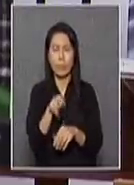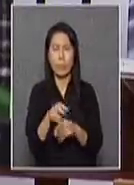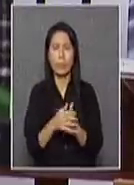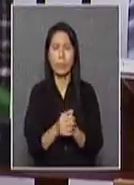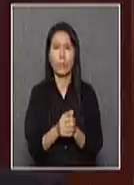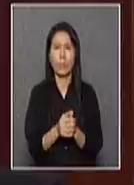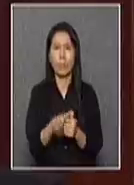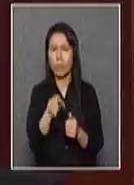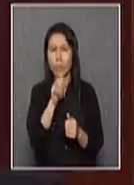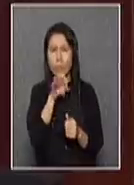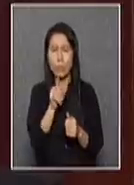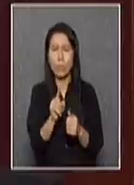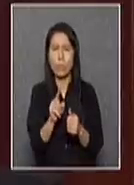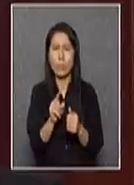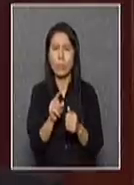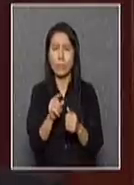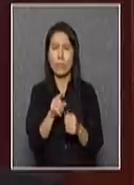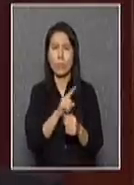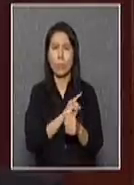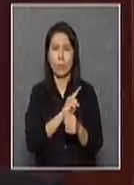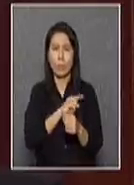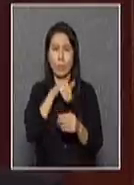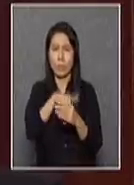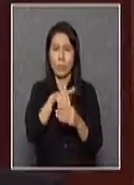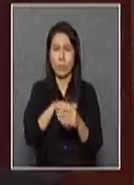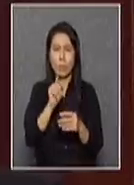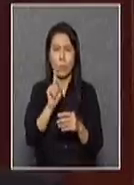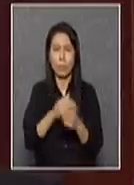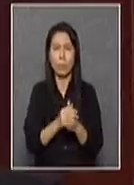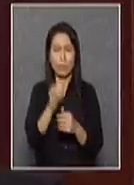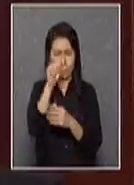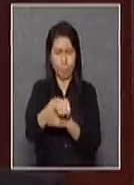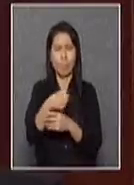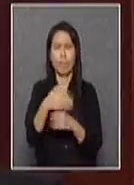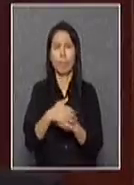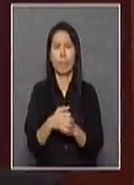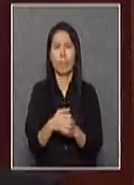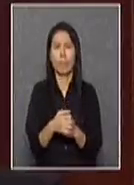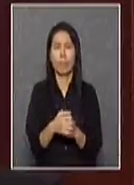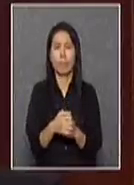你講講你嗰個表決嘅意向。 我贊成。